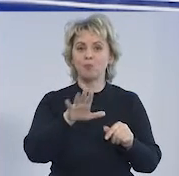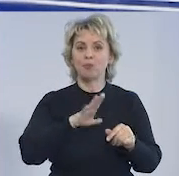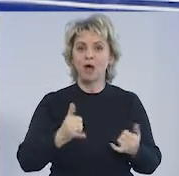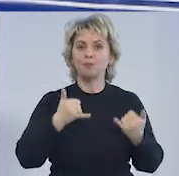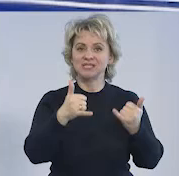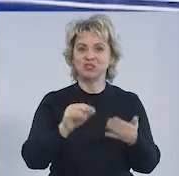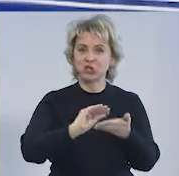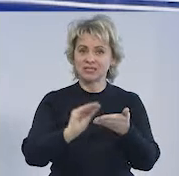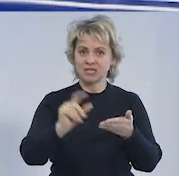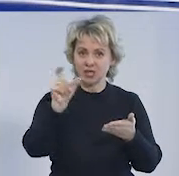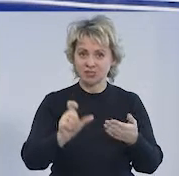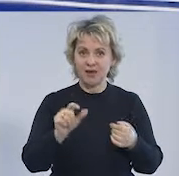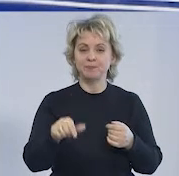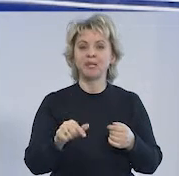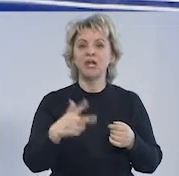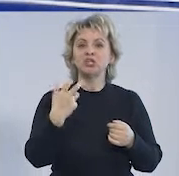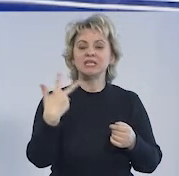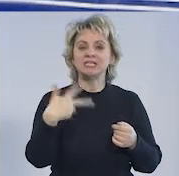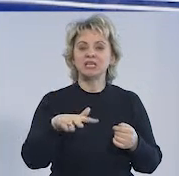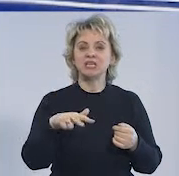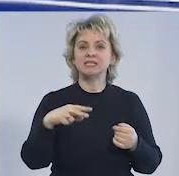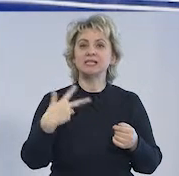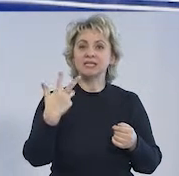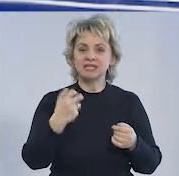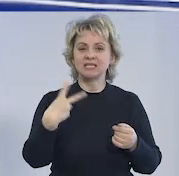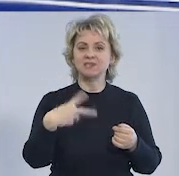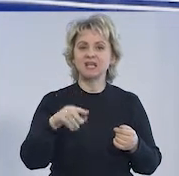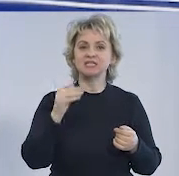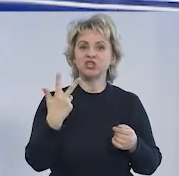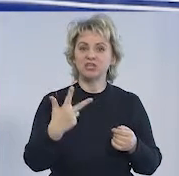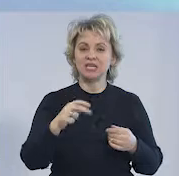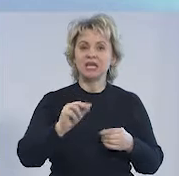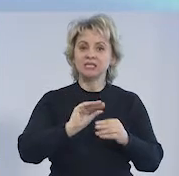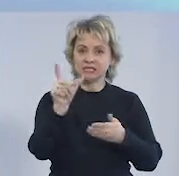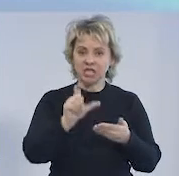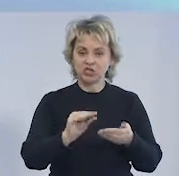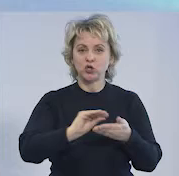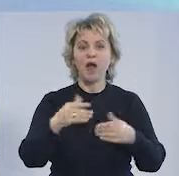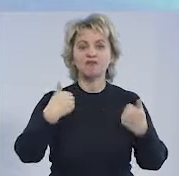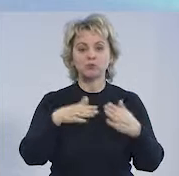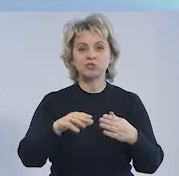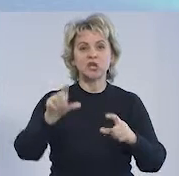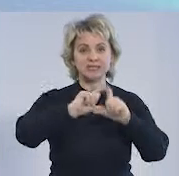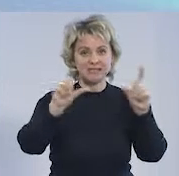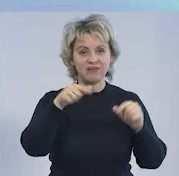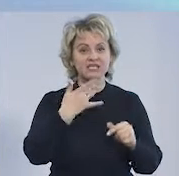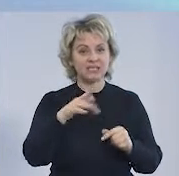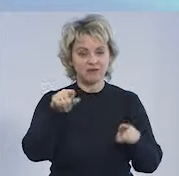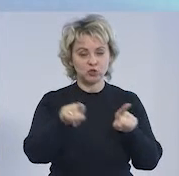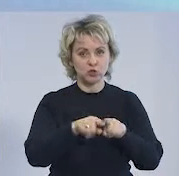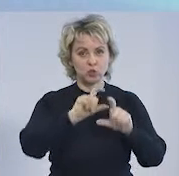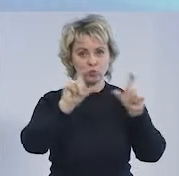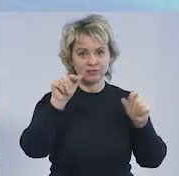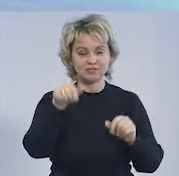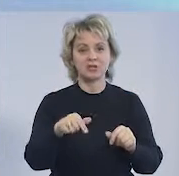посвящена статья. 322 статьи о выпускниках учебных заведений российских и советских.